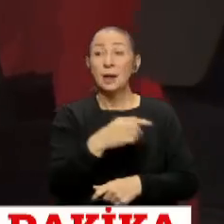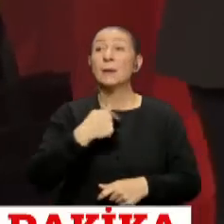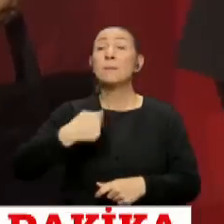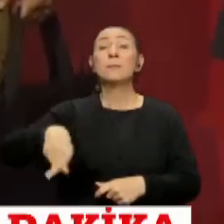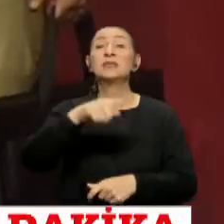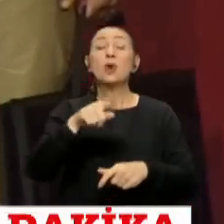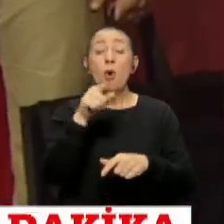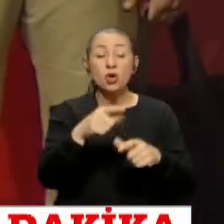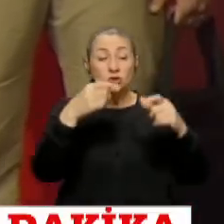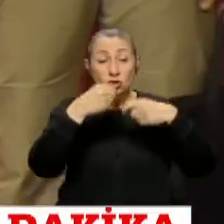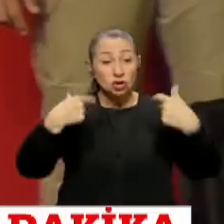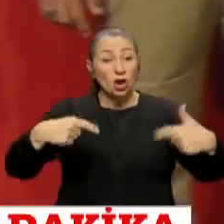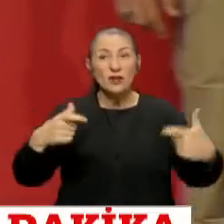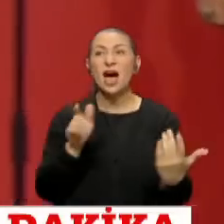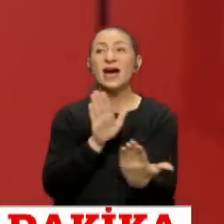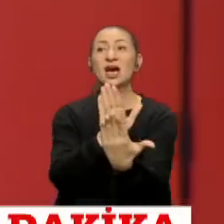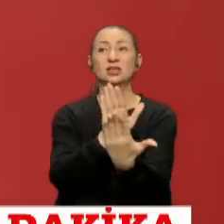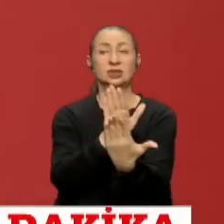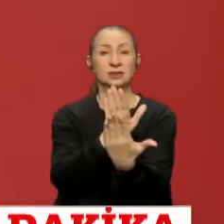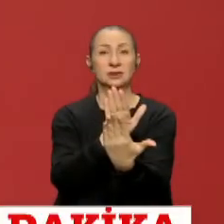Biz o kurtlar sofrasına karşı